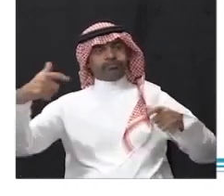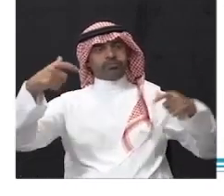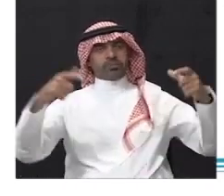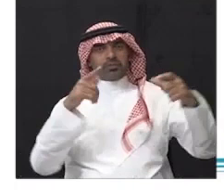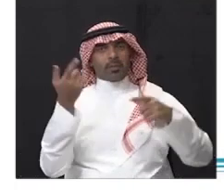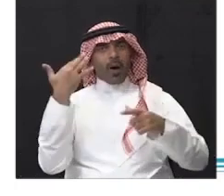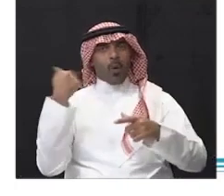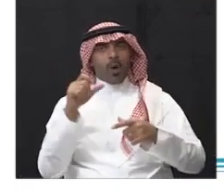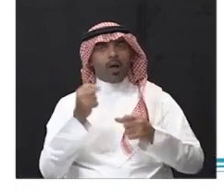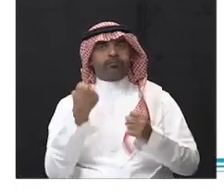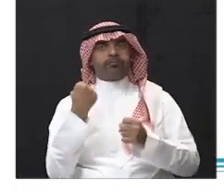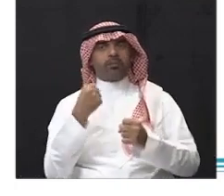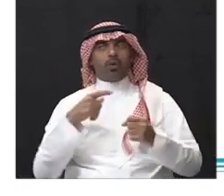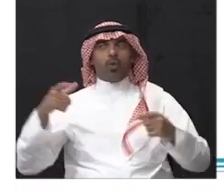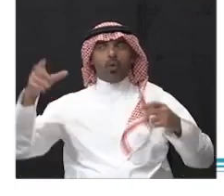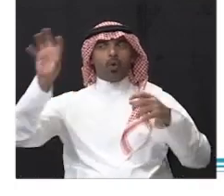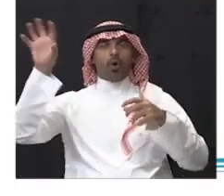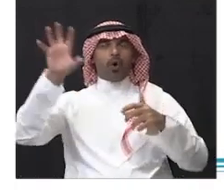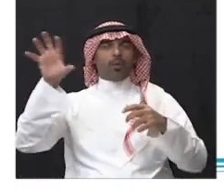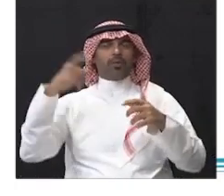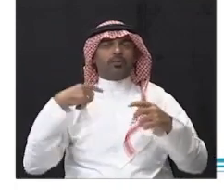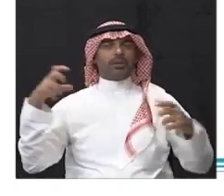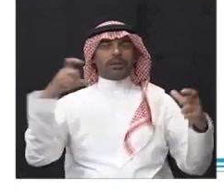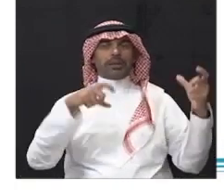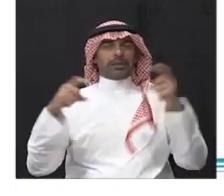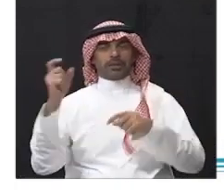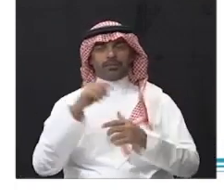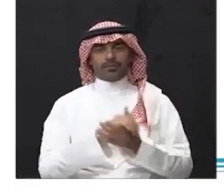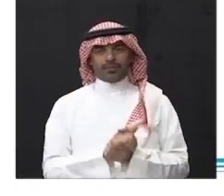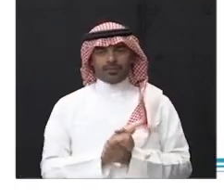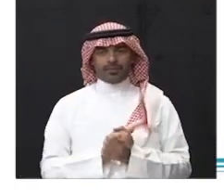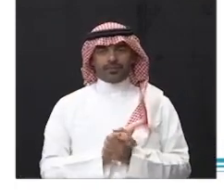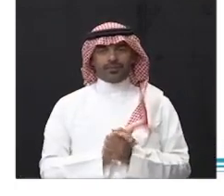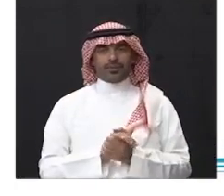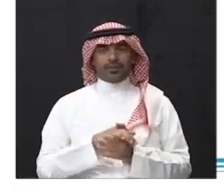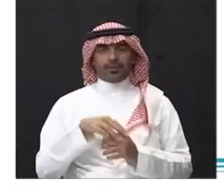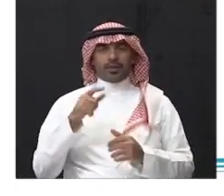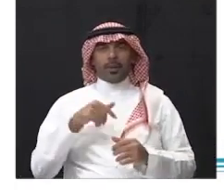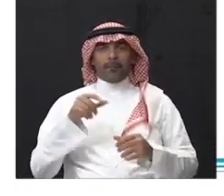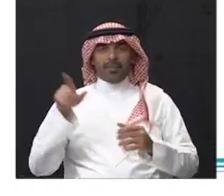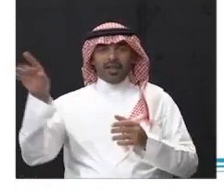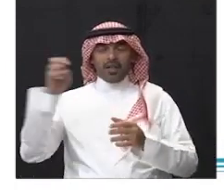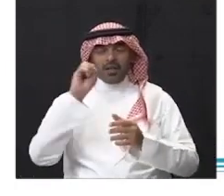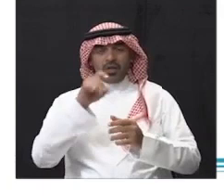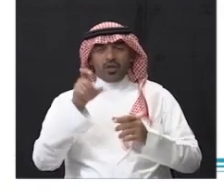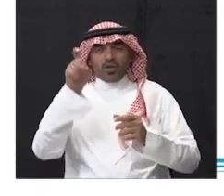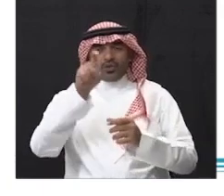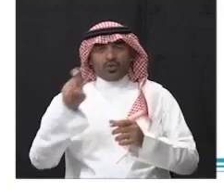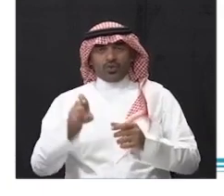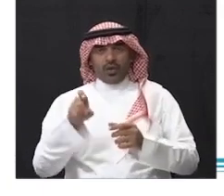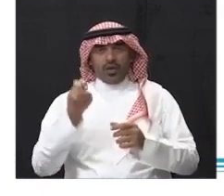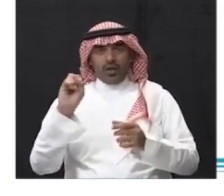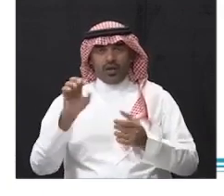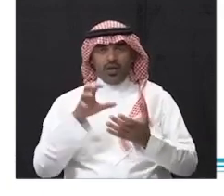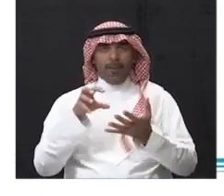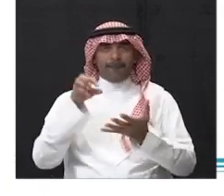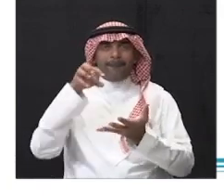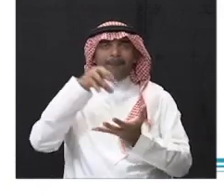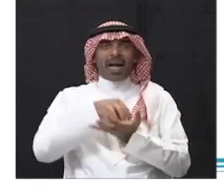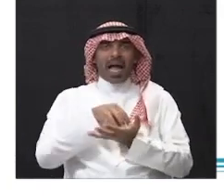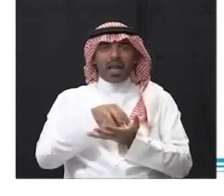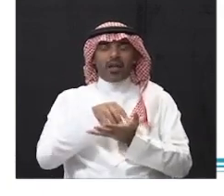سؤال: ضع اسم الرحالة أمام المكان الذي تمكن من اكتشافه. لديكم الآن أسماء: كريستوفر